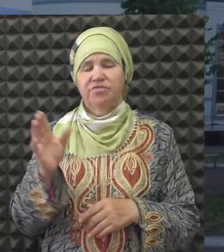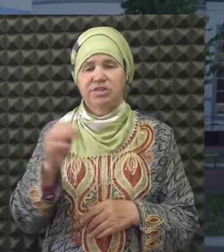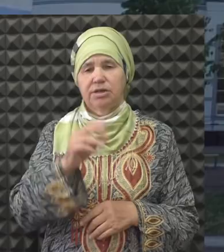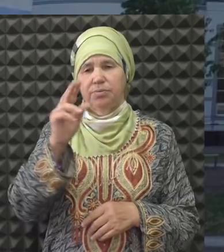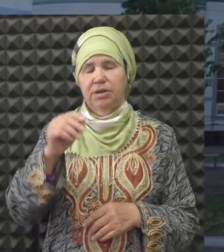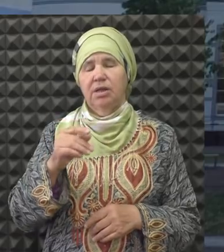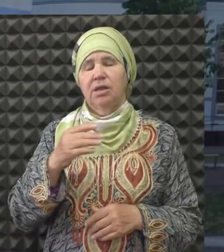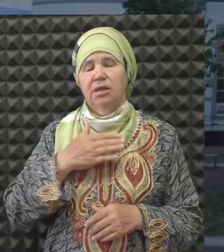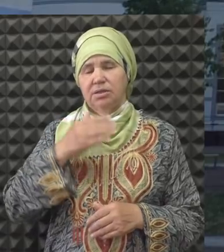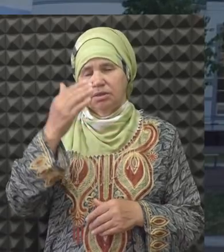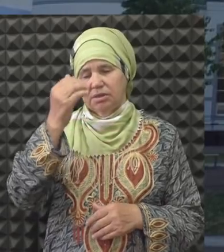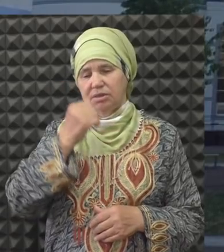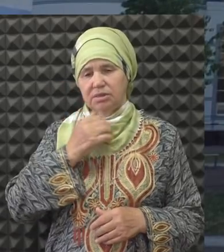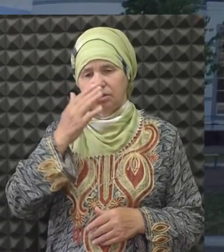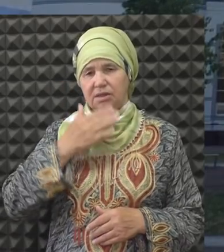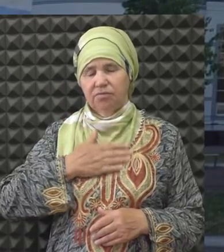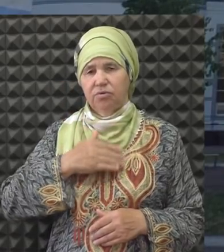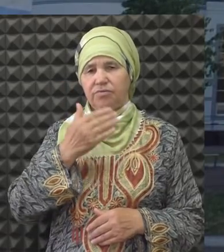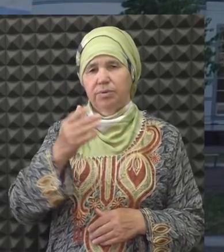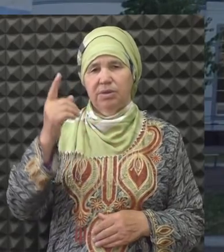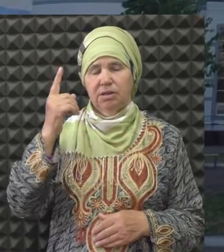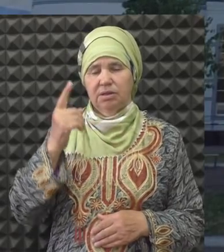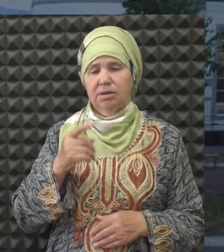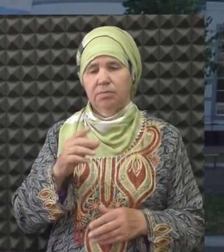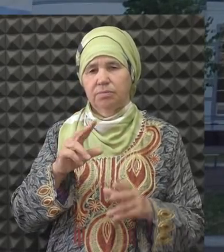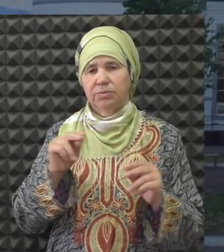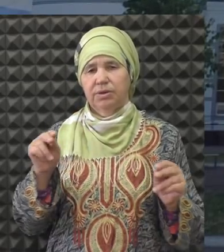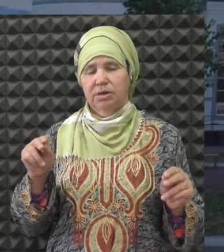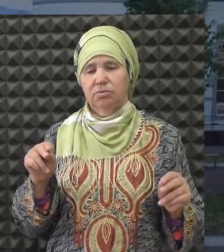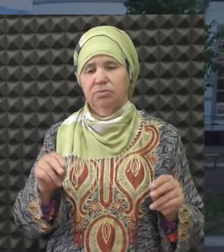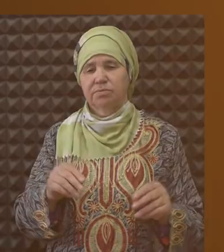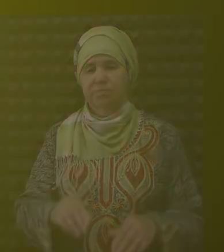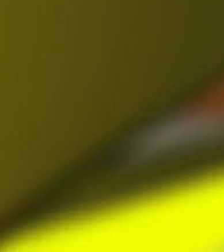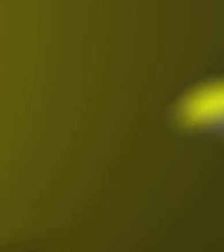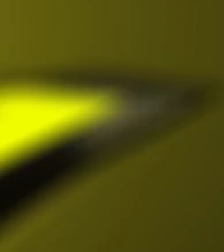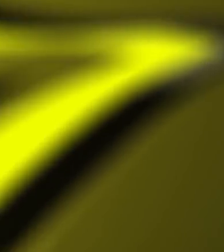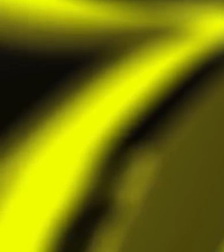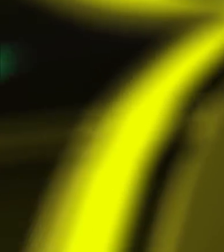Всех вам благ и да будет доволен вами Аллах. Ассаламу алейкум ва рахматуллахи ва баракатуху.